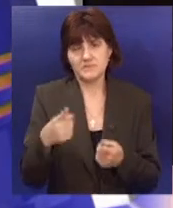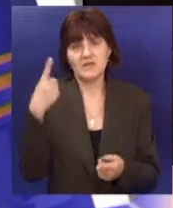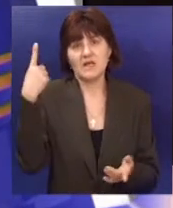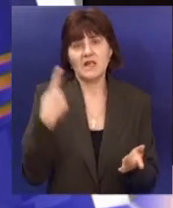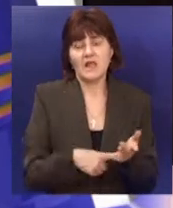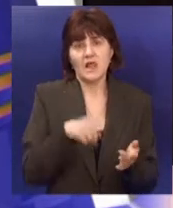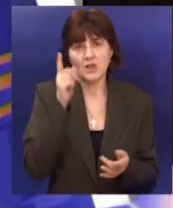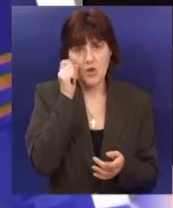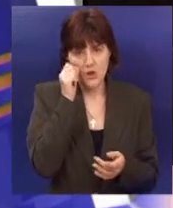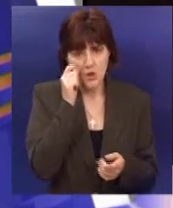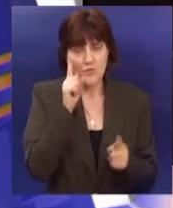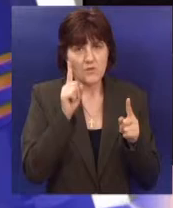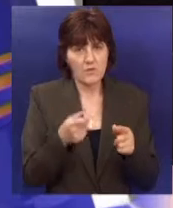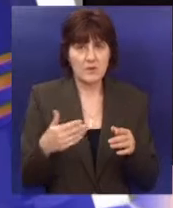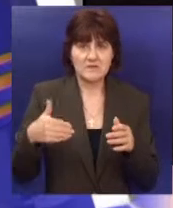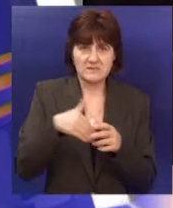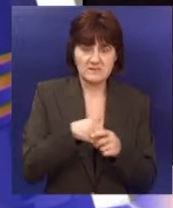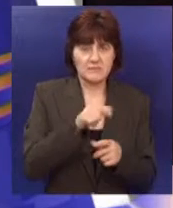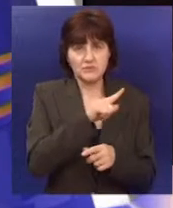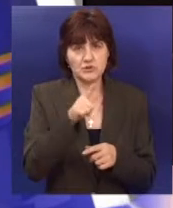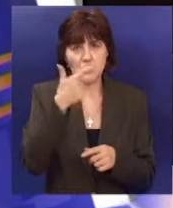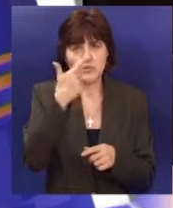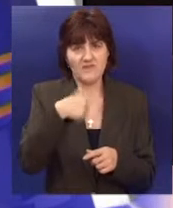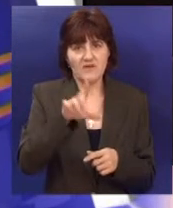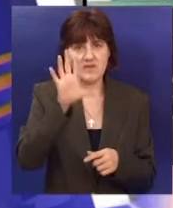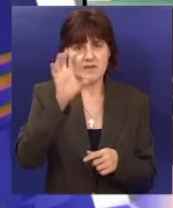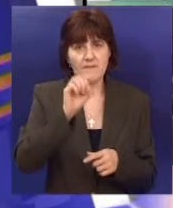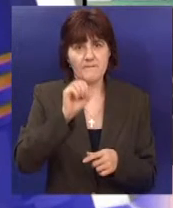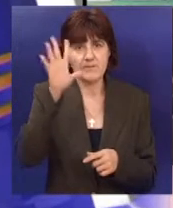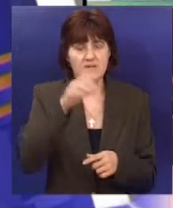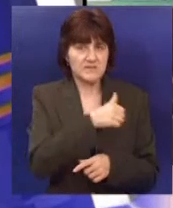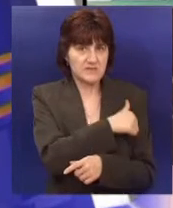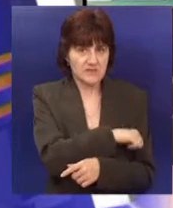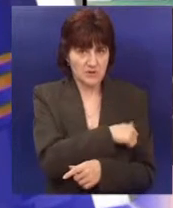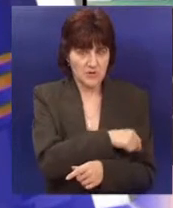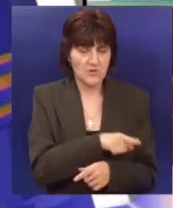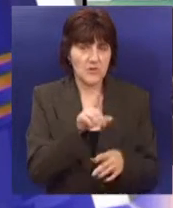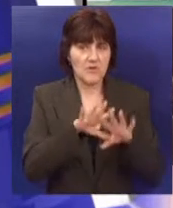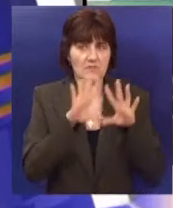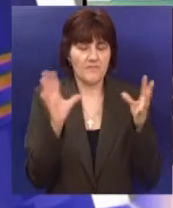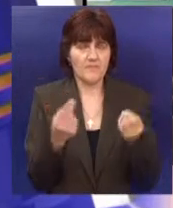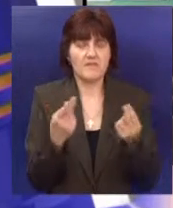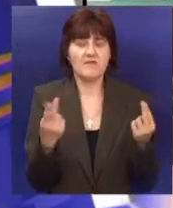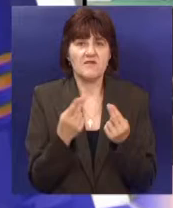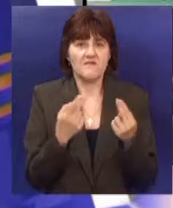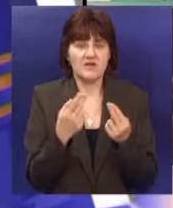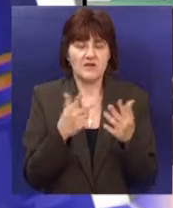zapošljavanje 1000 radnika do 2015. godine koji će za 5 godina da ostvare ukupno 8,7 miliona evra neto zarade.